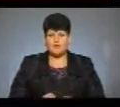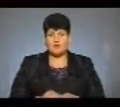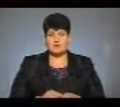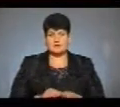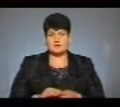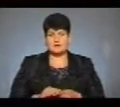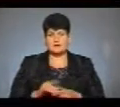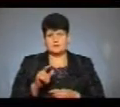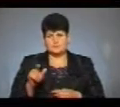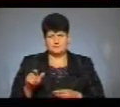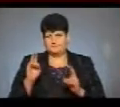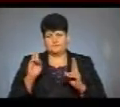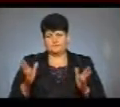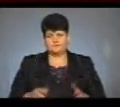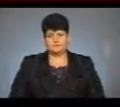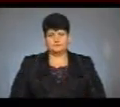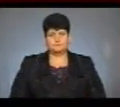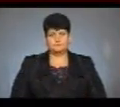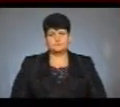каже, йому не повідомили.